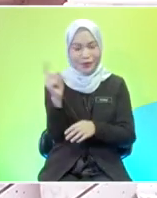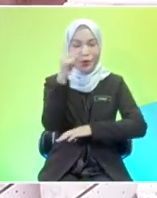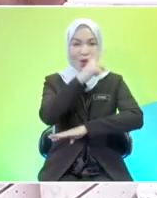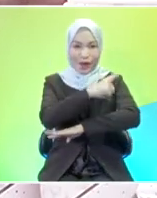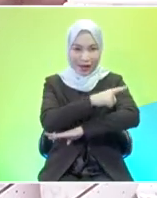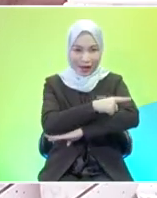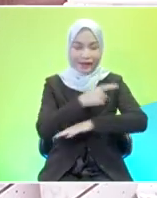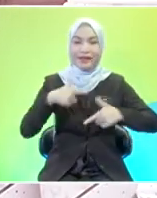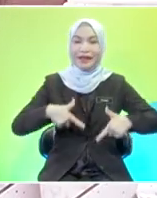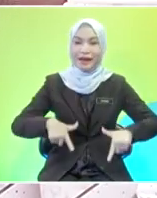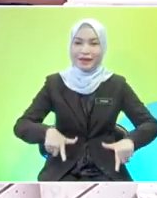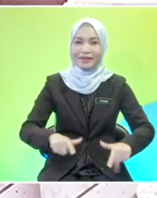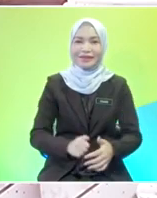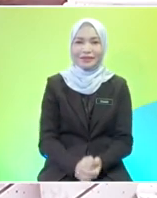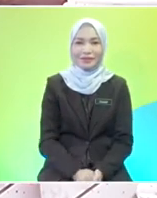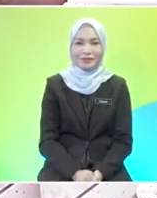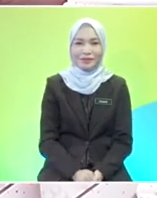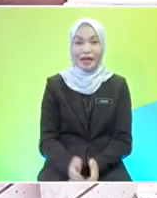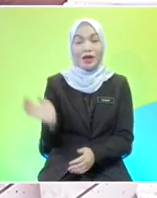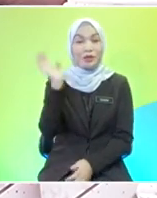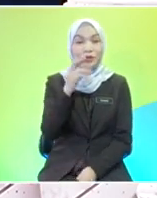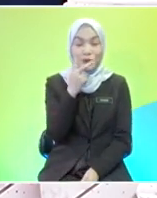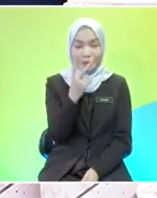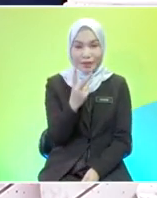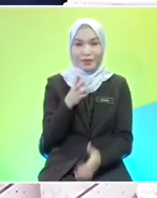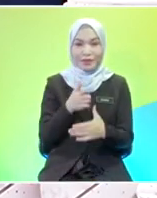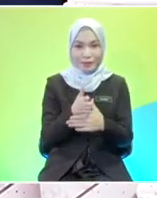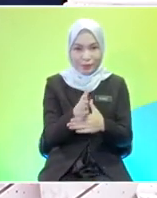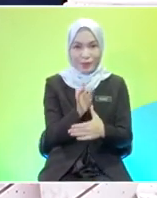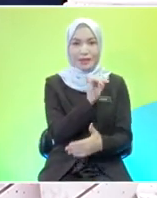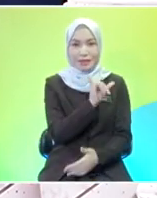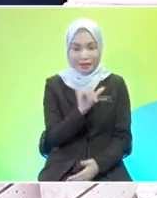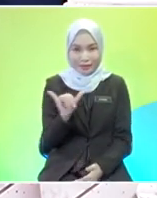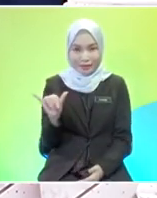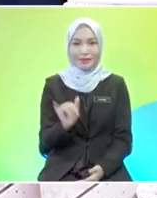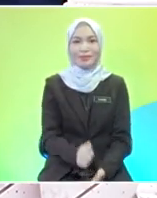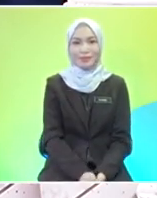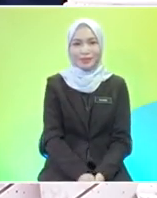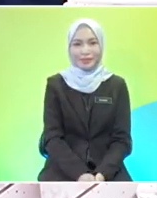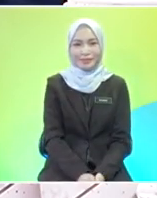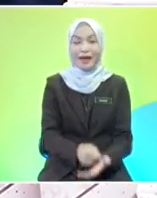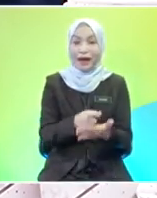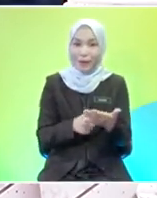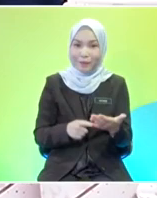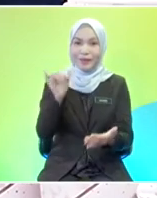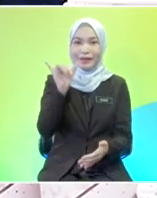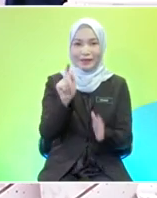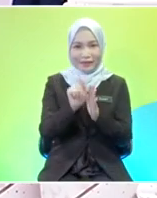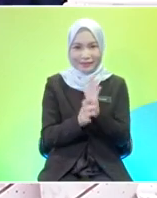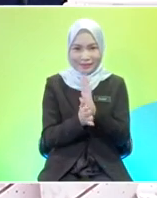pada hari ini Oke terlihat seterusnya apakah yang terjadi wow